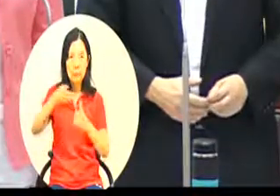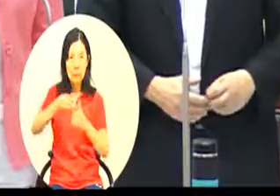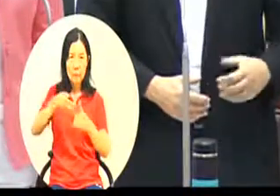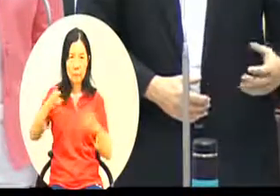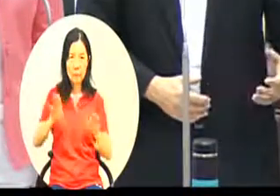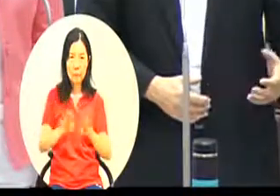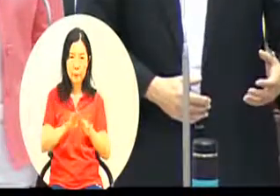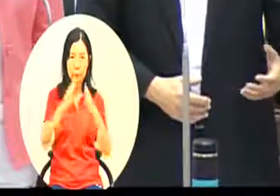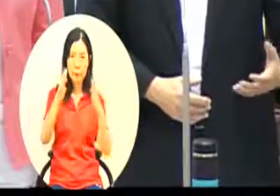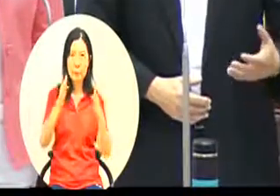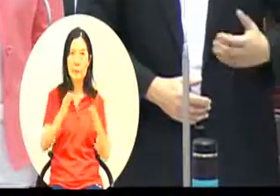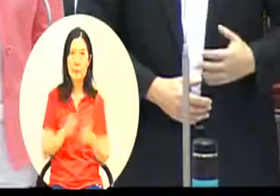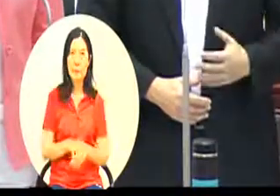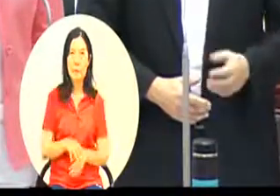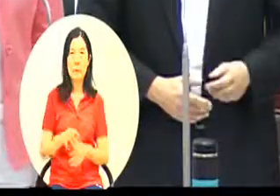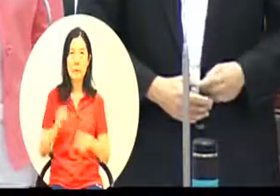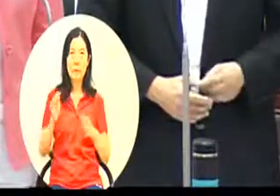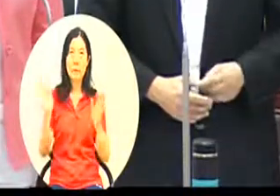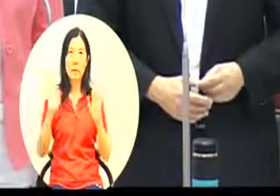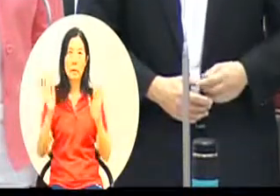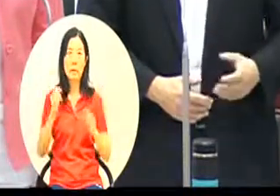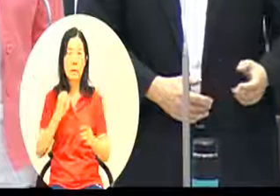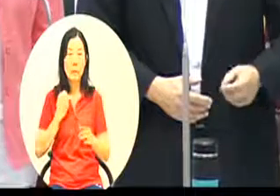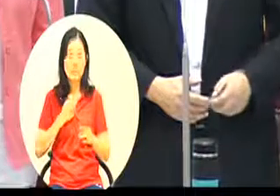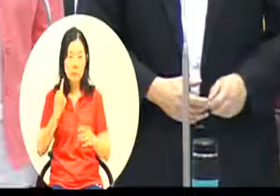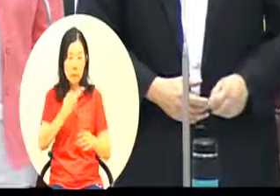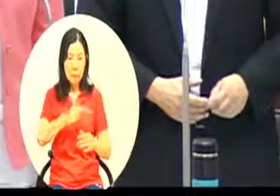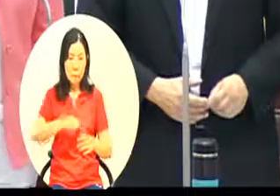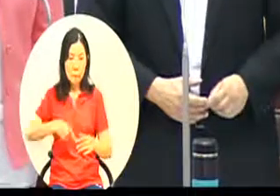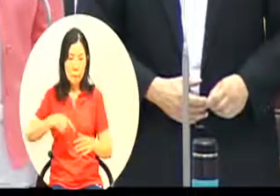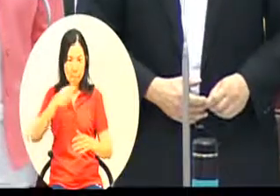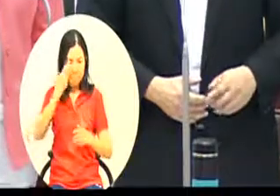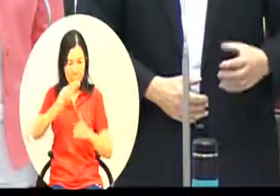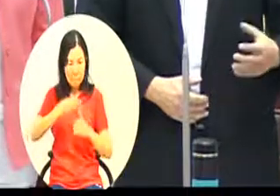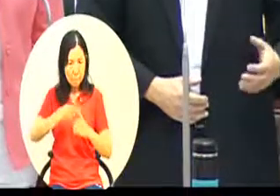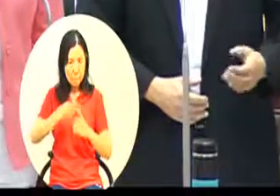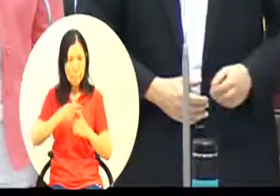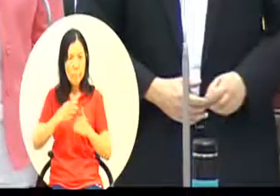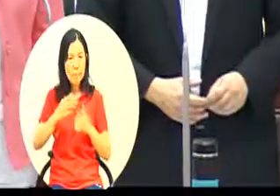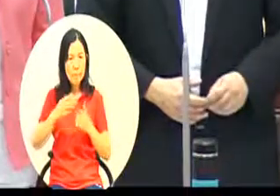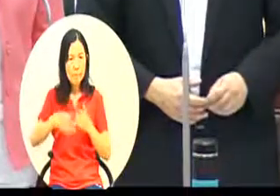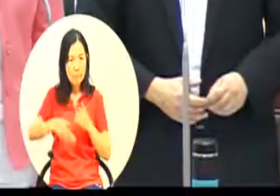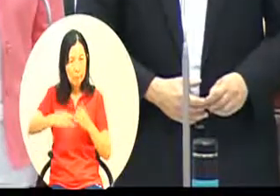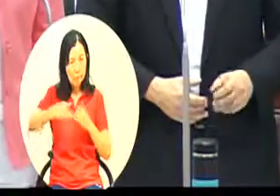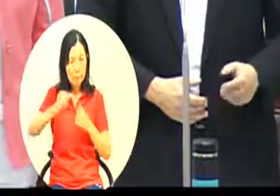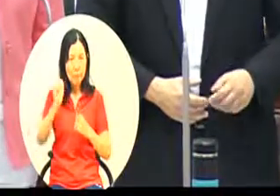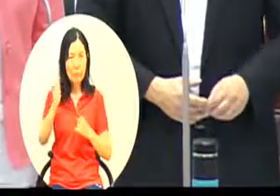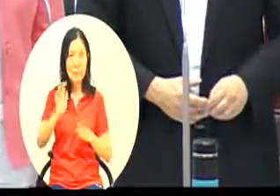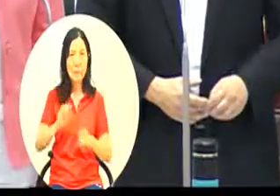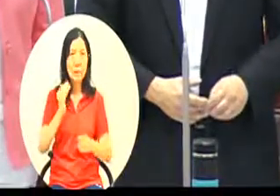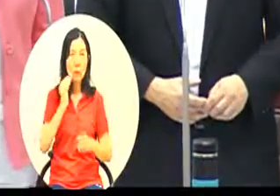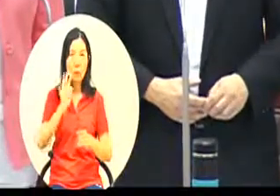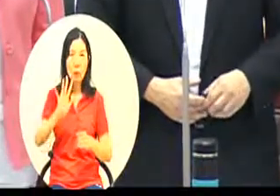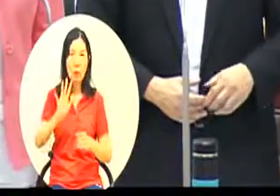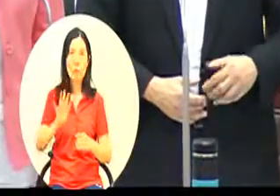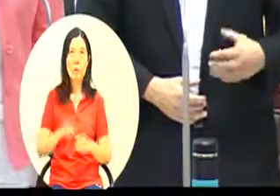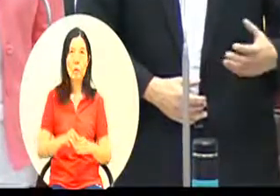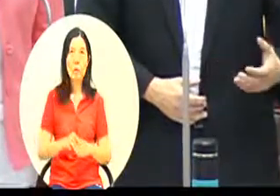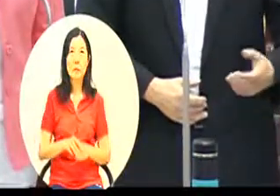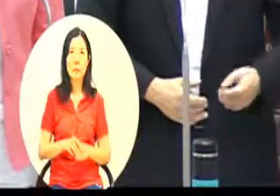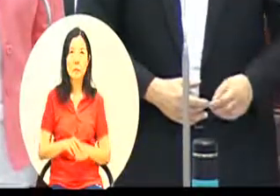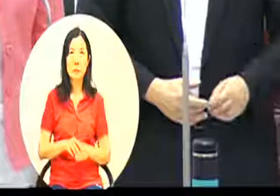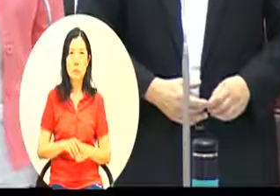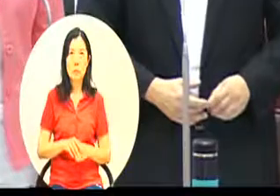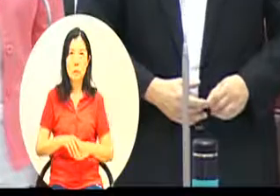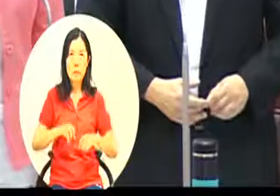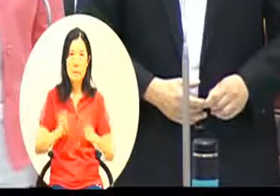始，让小孩子知道自己的身体是不可侵犯的。那如果有这样被侵犯的情形，